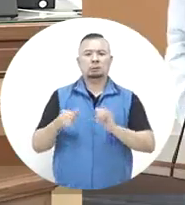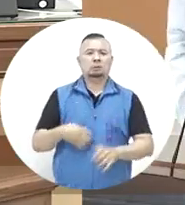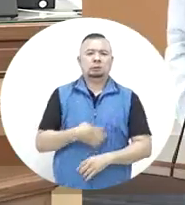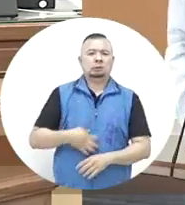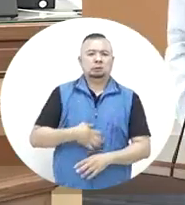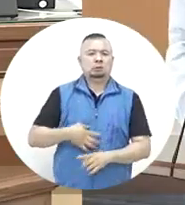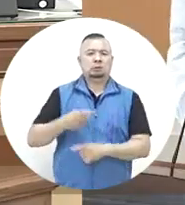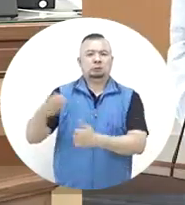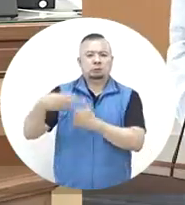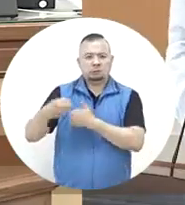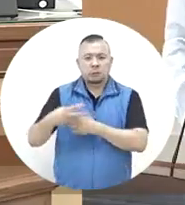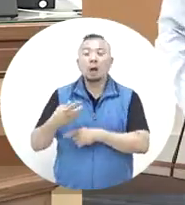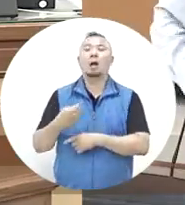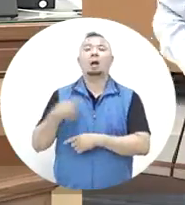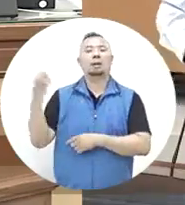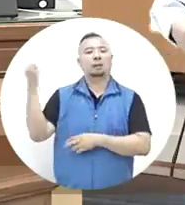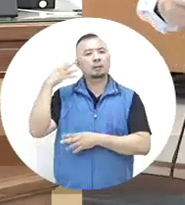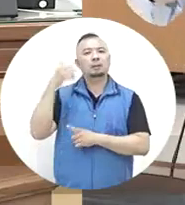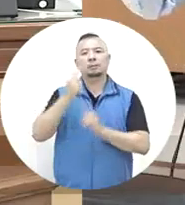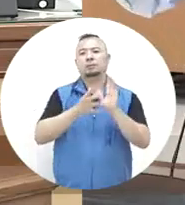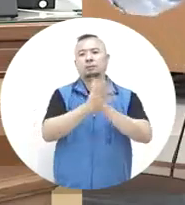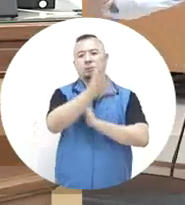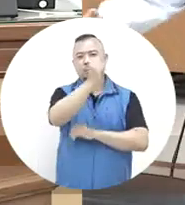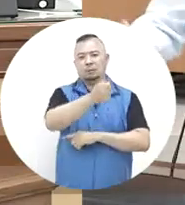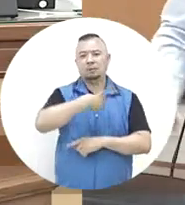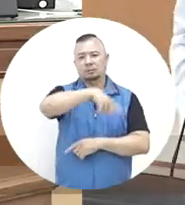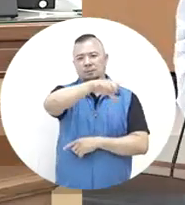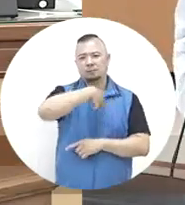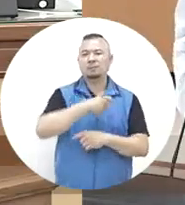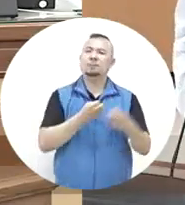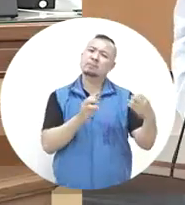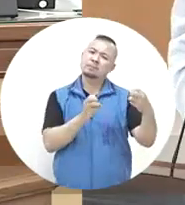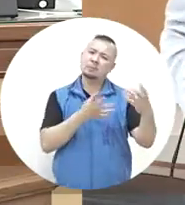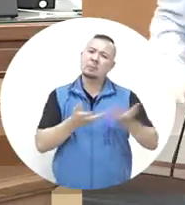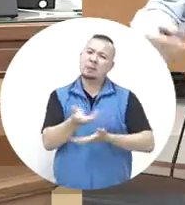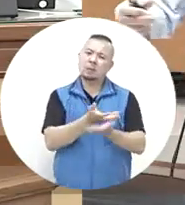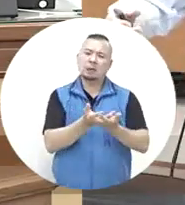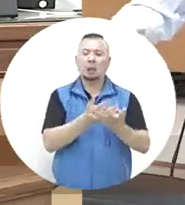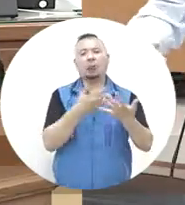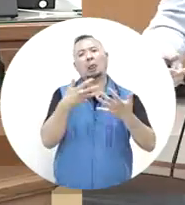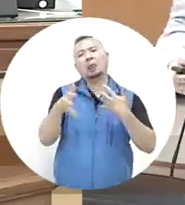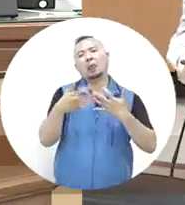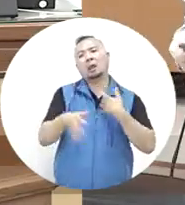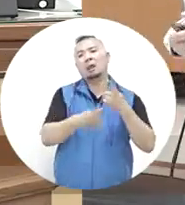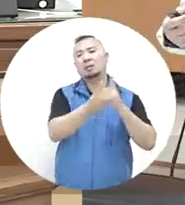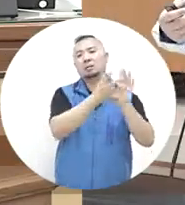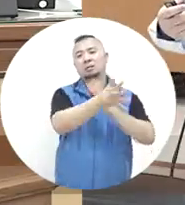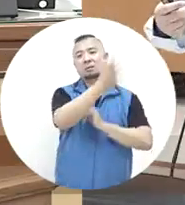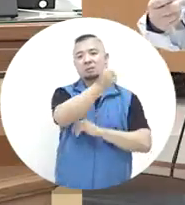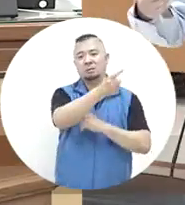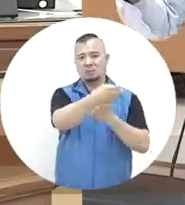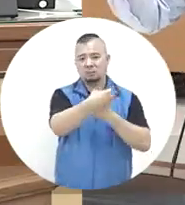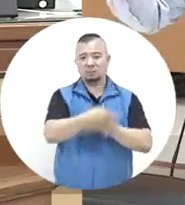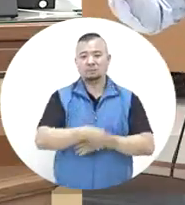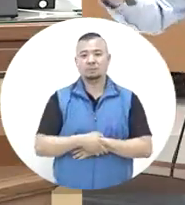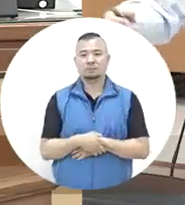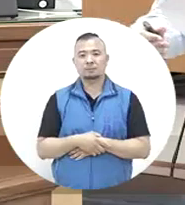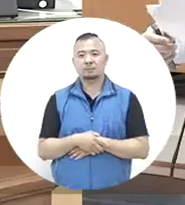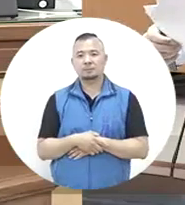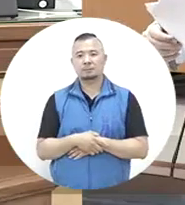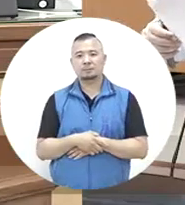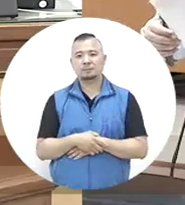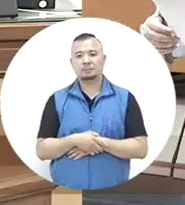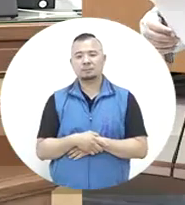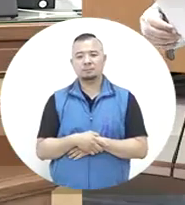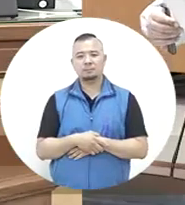跟队长来沟通哦啊！可是哦，沟通不良啦！这个队长说啊，我们的那个什么清洁